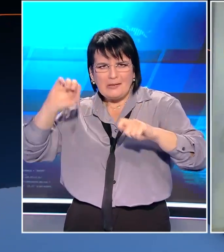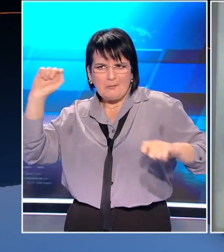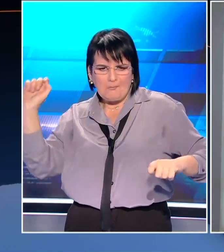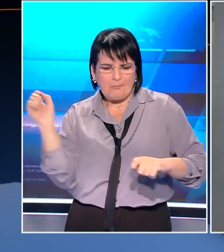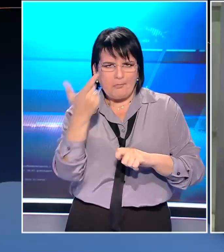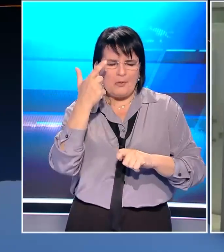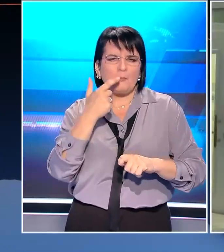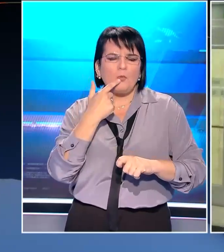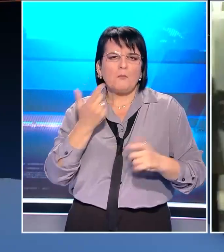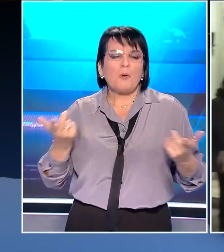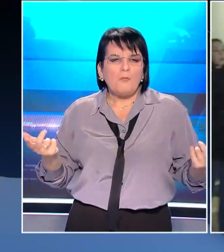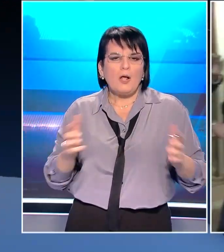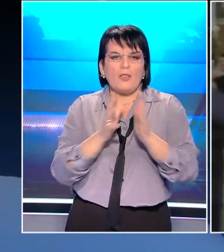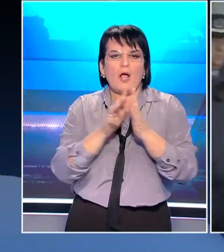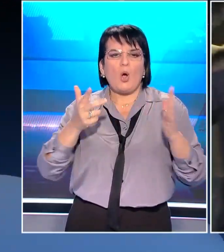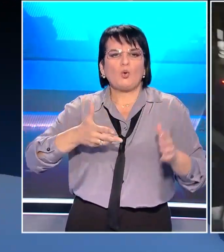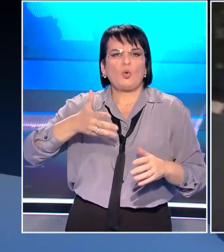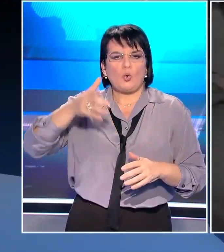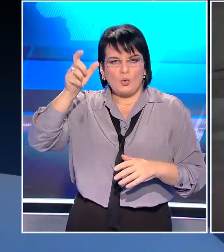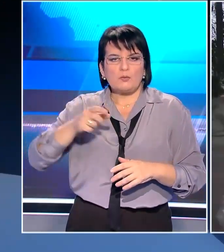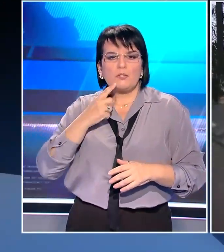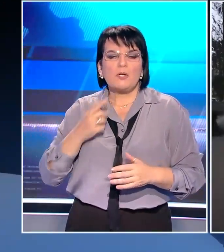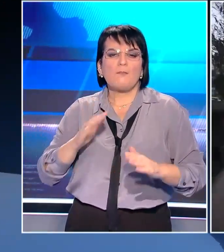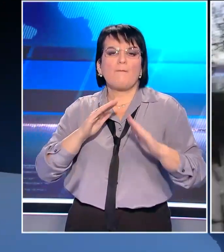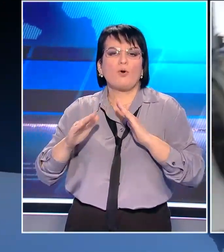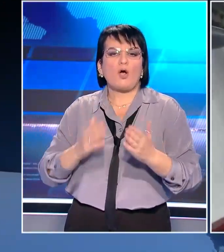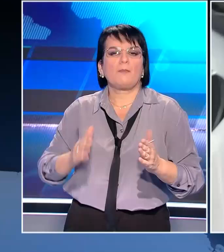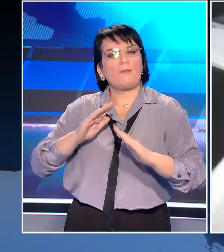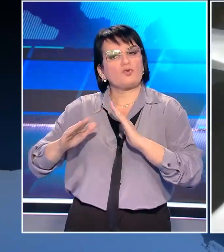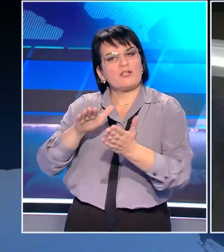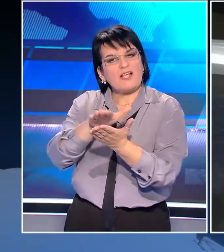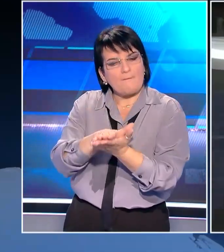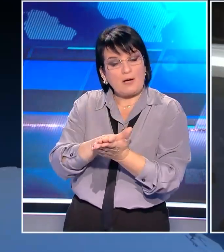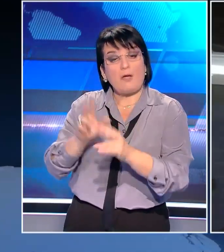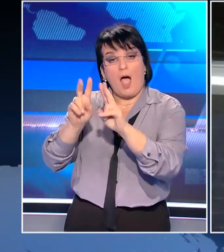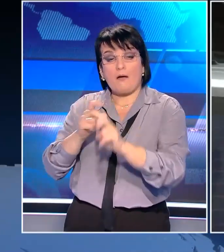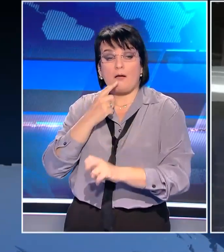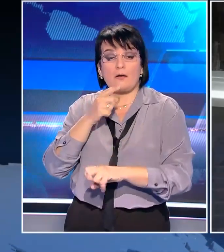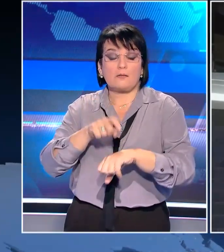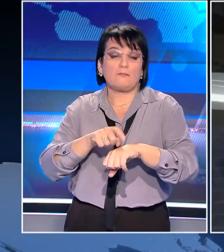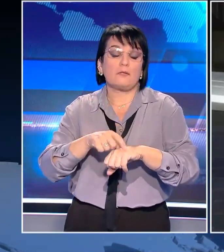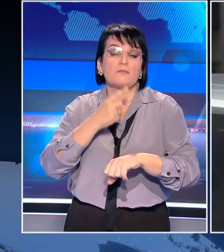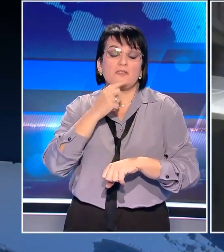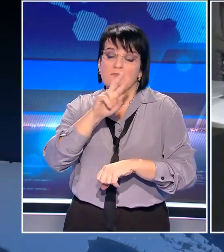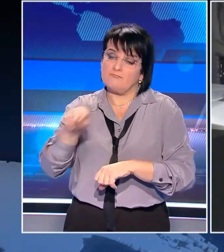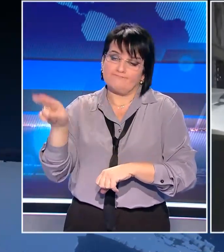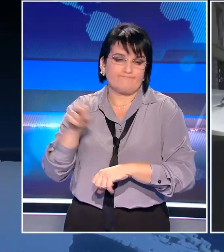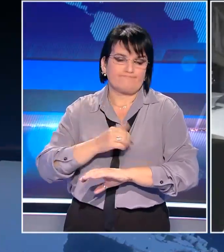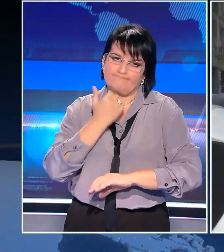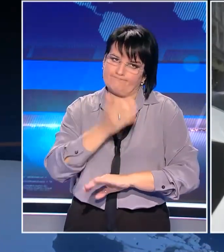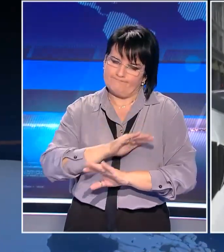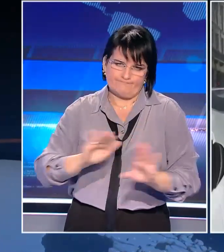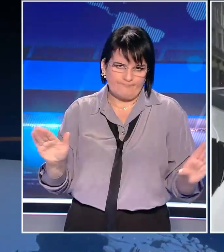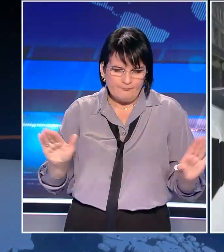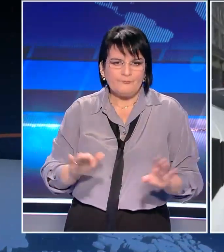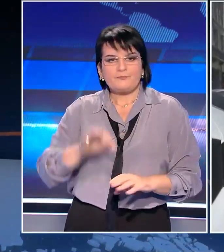Ο 18χρονος ζήτησε να μπει σε πρόγραμμα προστασίας μαρτύρων με την ανακρίτρια όμως να του απαντά ότι στην παρούσα φάση της υπόθεσης δεν μπορούσε να γίνει.